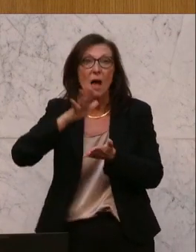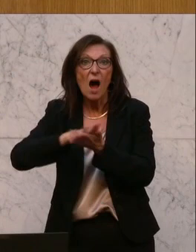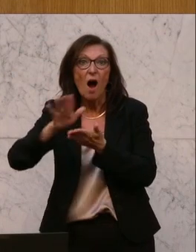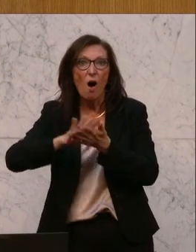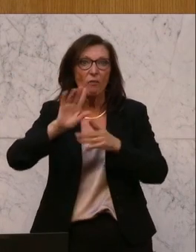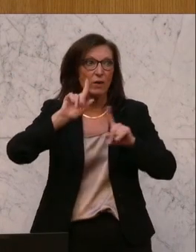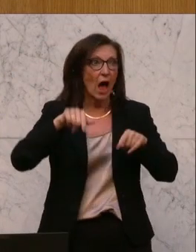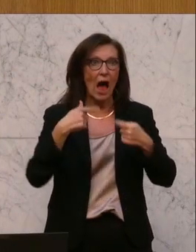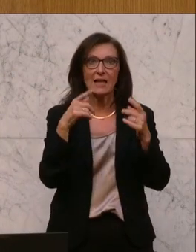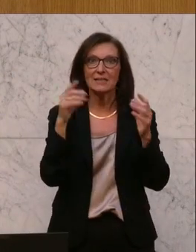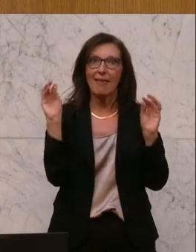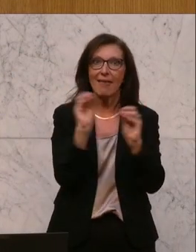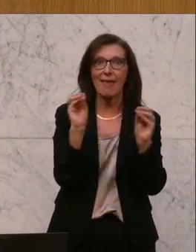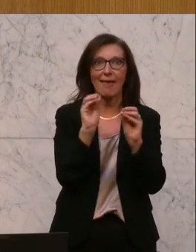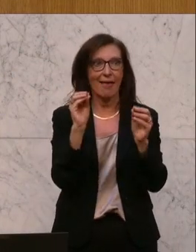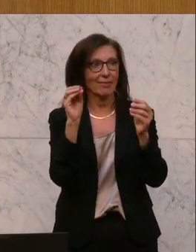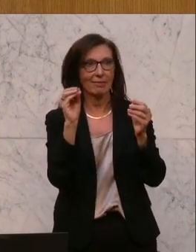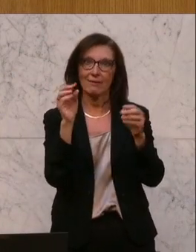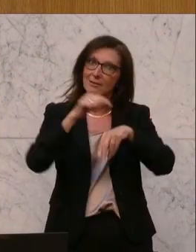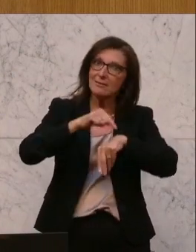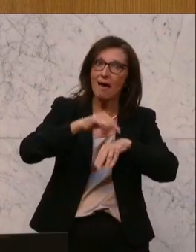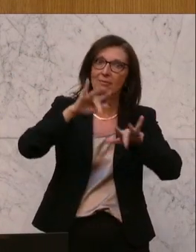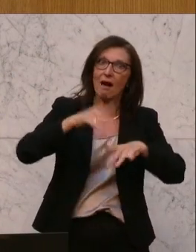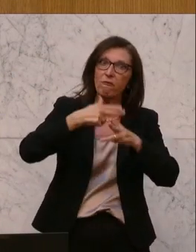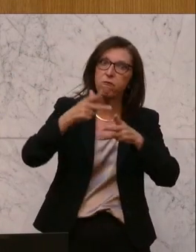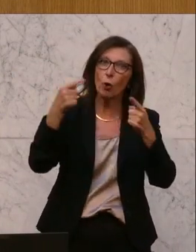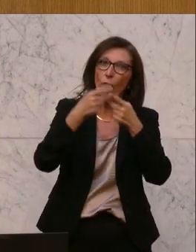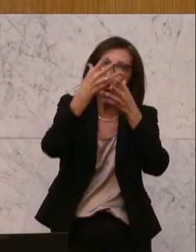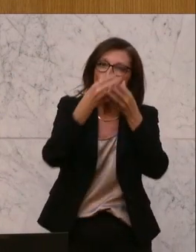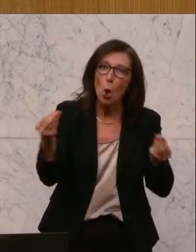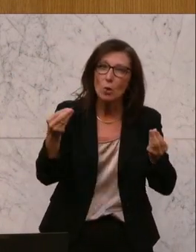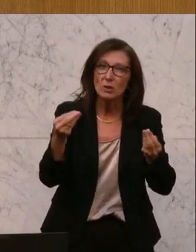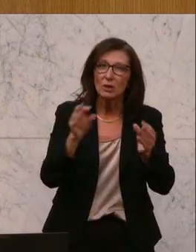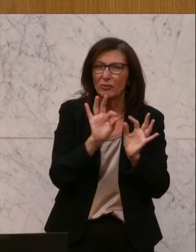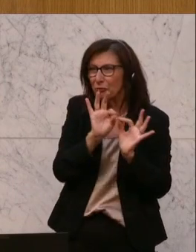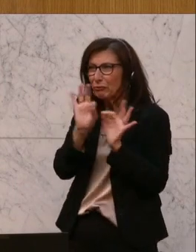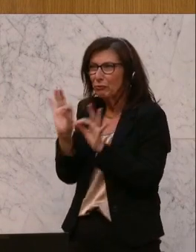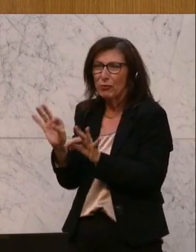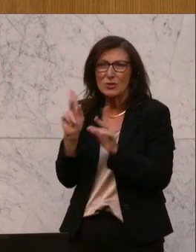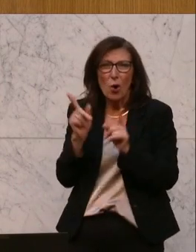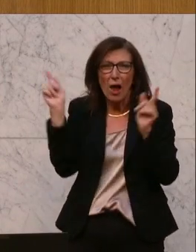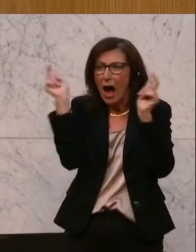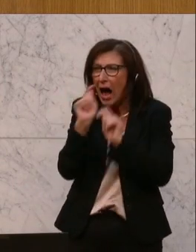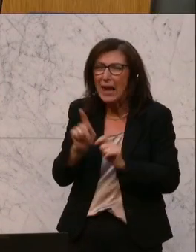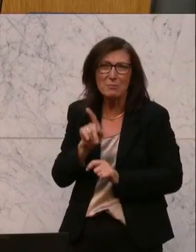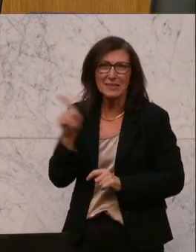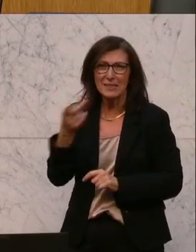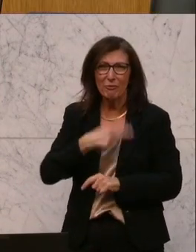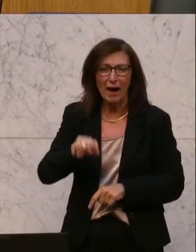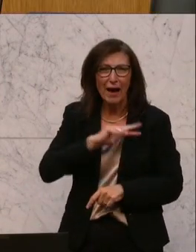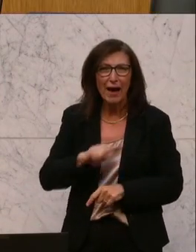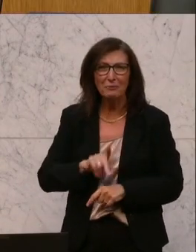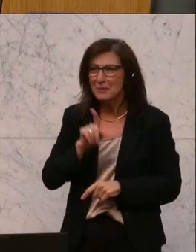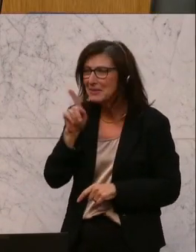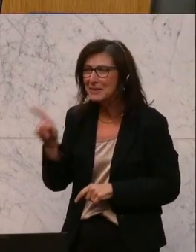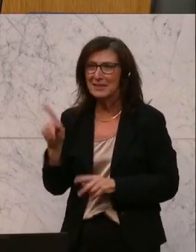diese Konflikte wirklich zu lösen, auch da sollten doch alle Alarmglocken bei Ihnen, der eigentlich zuständig ist für